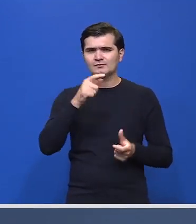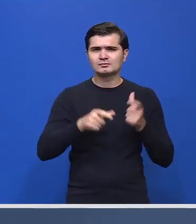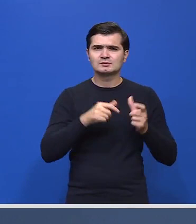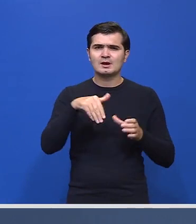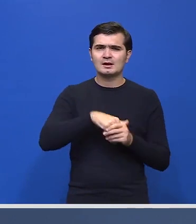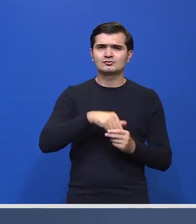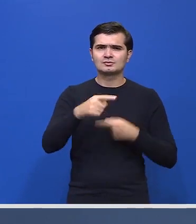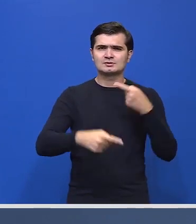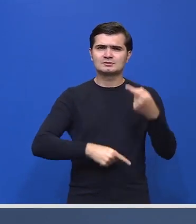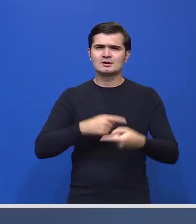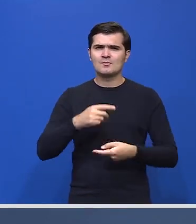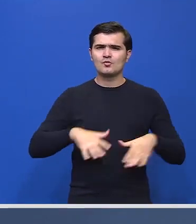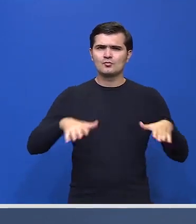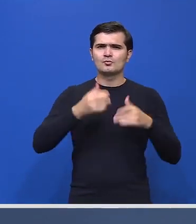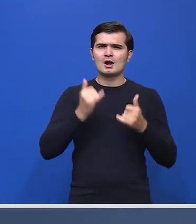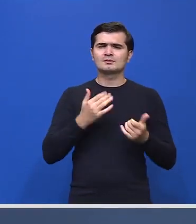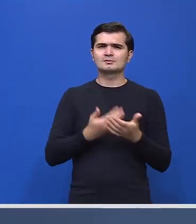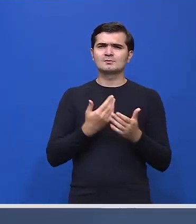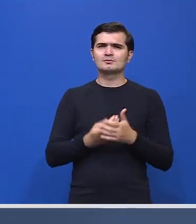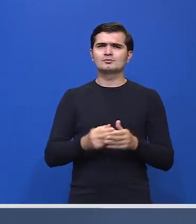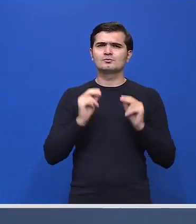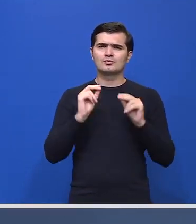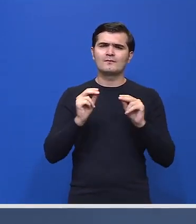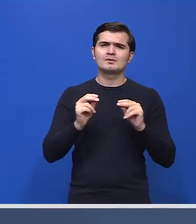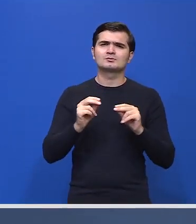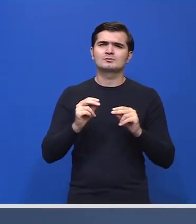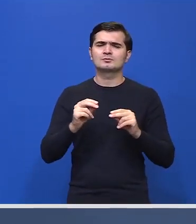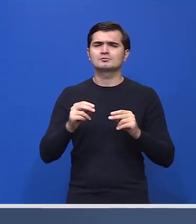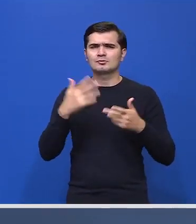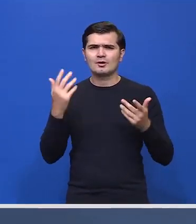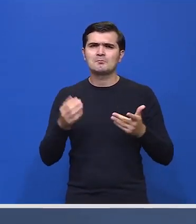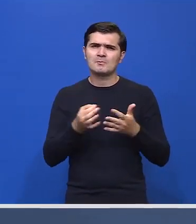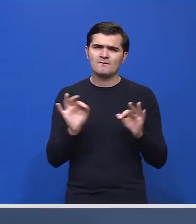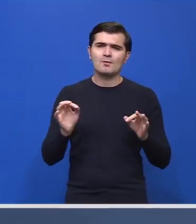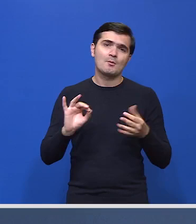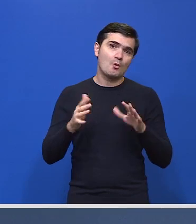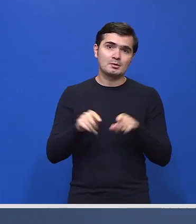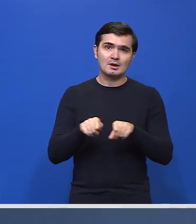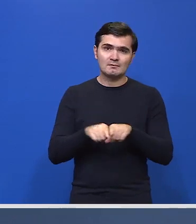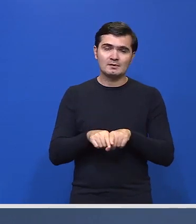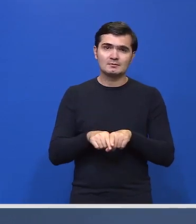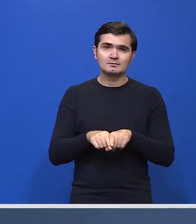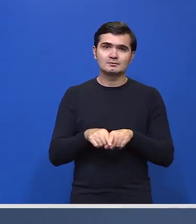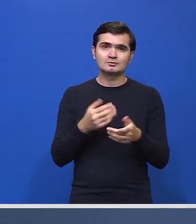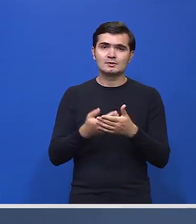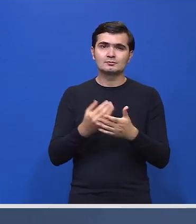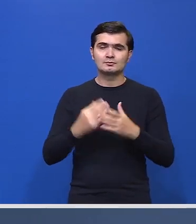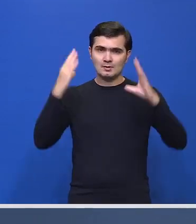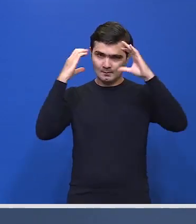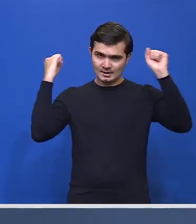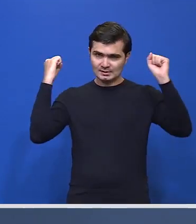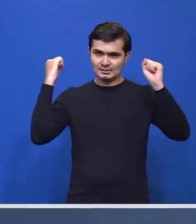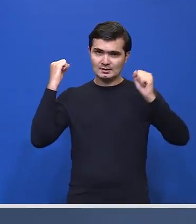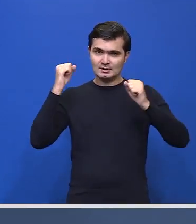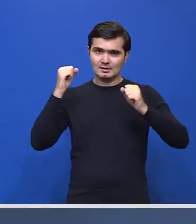angajări în sistemul public, am văzut astăzi pentru cadre didactice, nedidactice, auxiliar, poate și la nivelul consulatelor, ambasadelor,